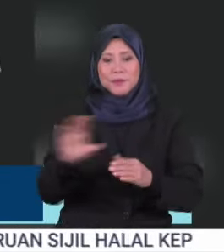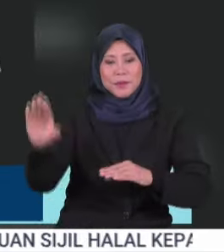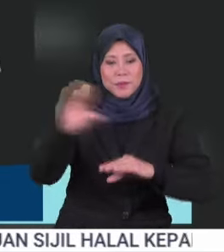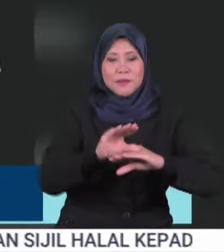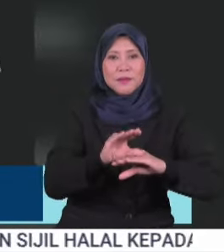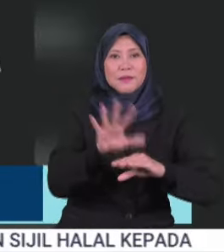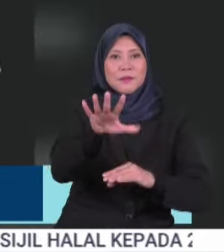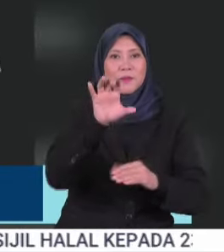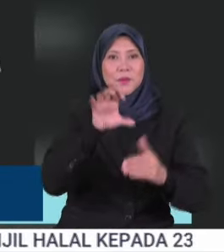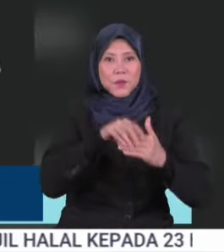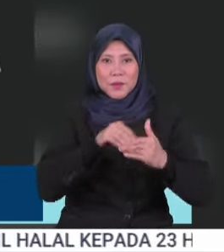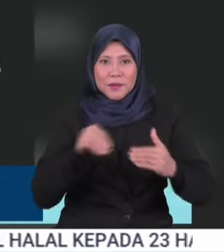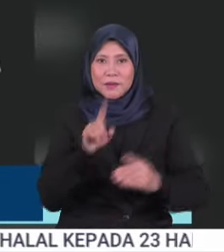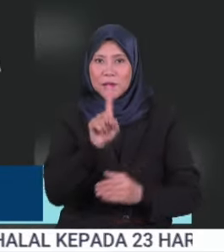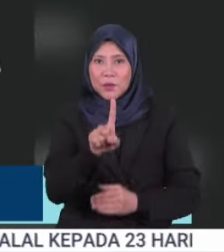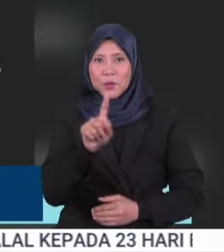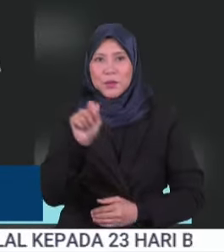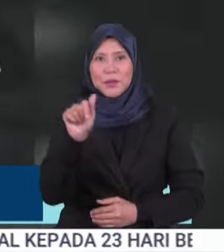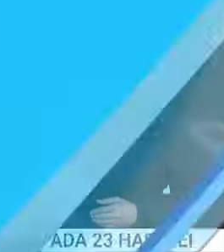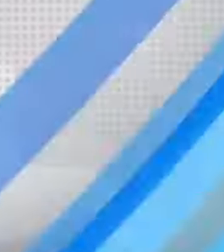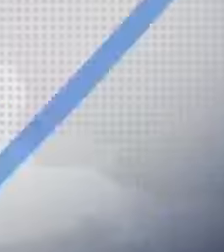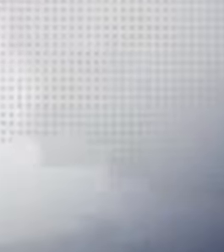subsidi RM500 per tan.